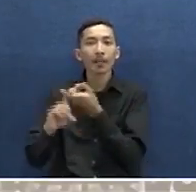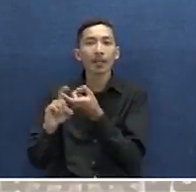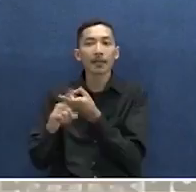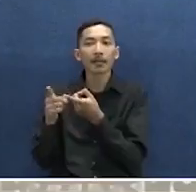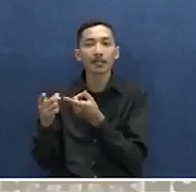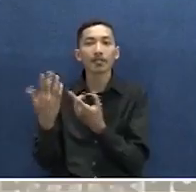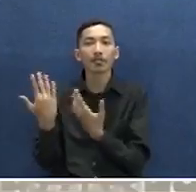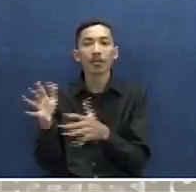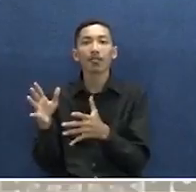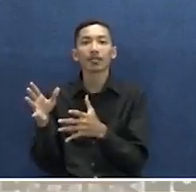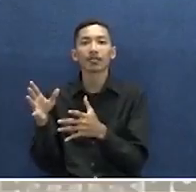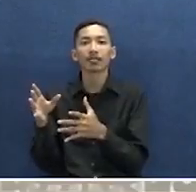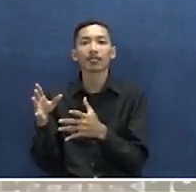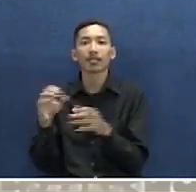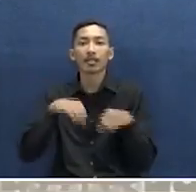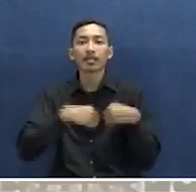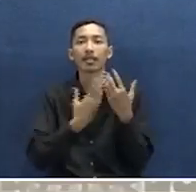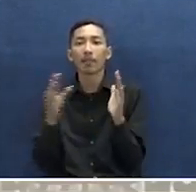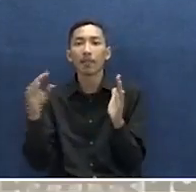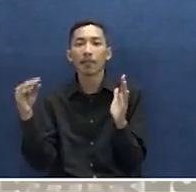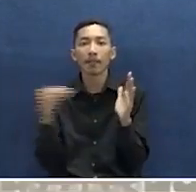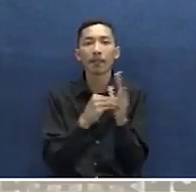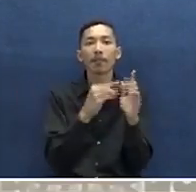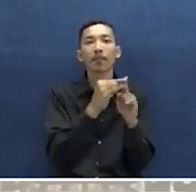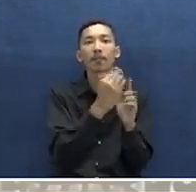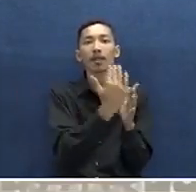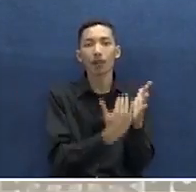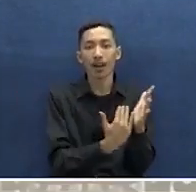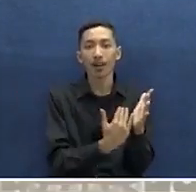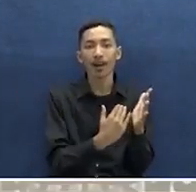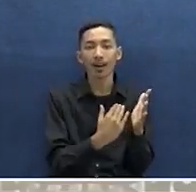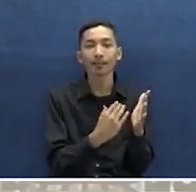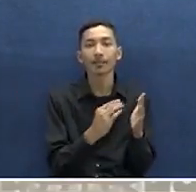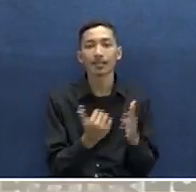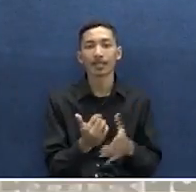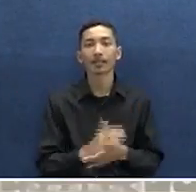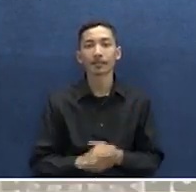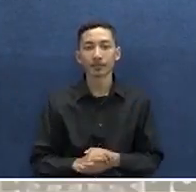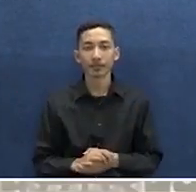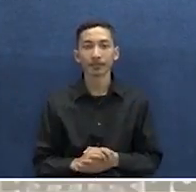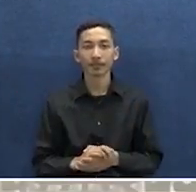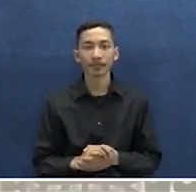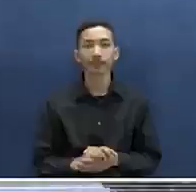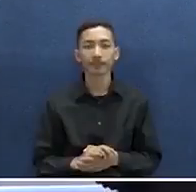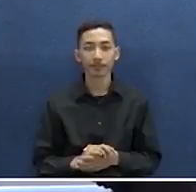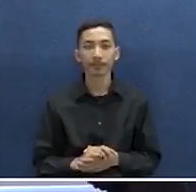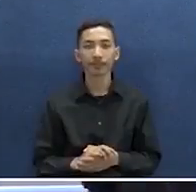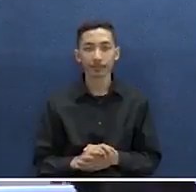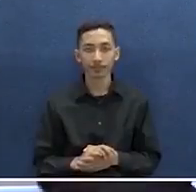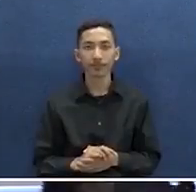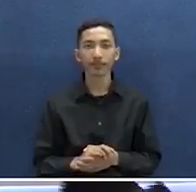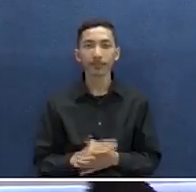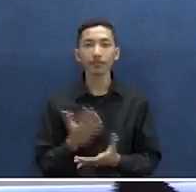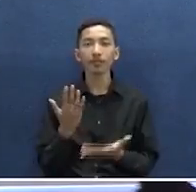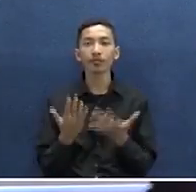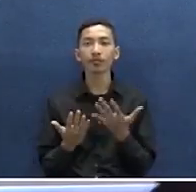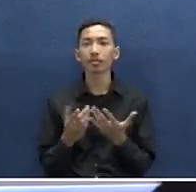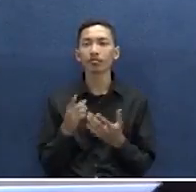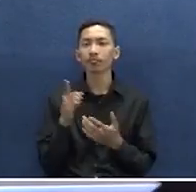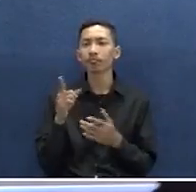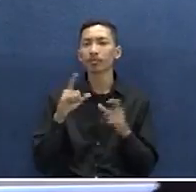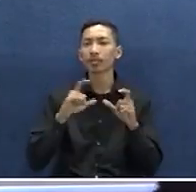memasukkan unsur-unsur keislaman kita dalam setiap aktivitasnya amin amin ya robbal alamin mungkin dari Stefan mungkin